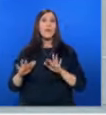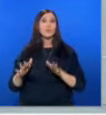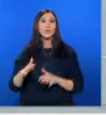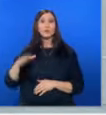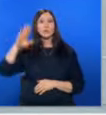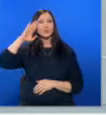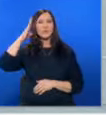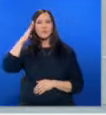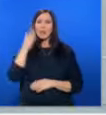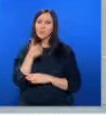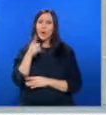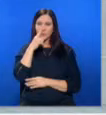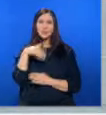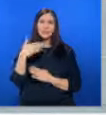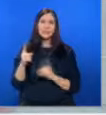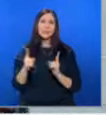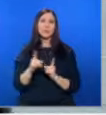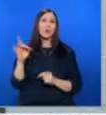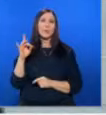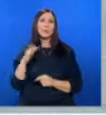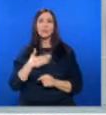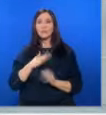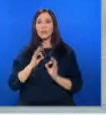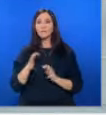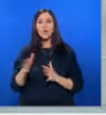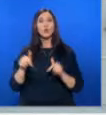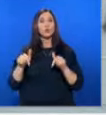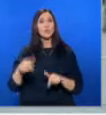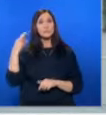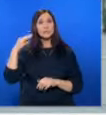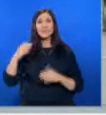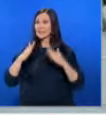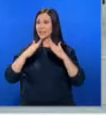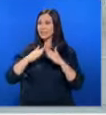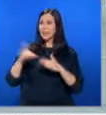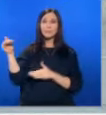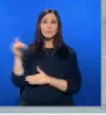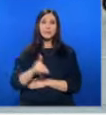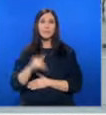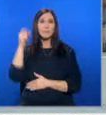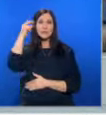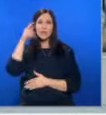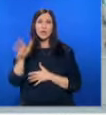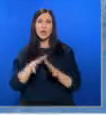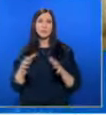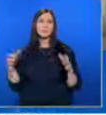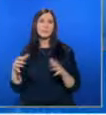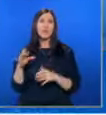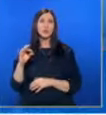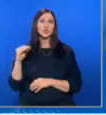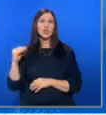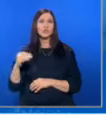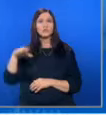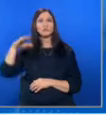след срещата на Румен Радев с Има такъв народ, тук в президентската сграда пристигна председателят на Народното събрание Росен Желязков